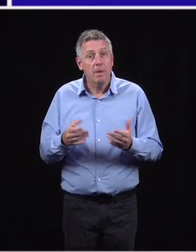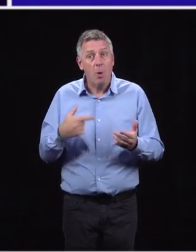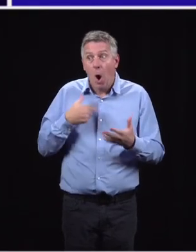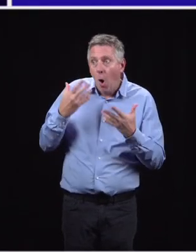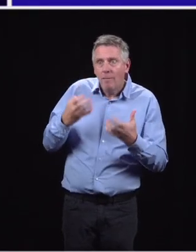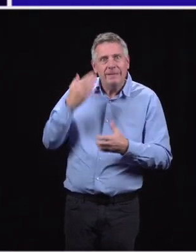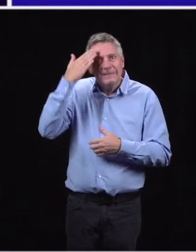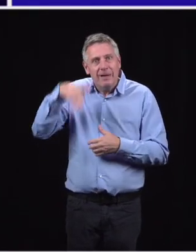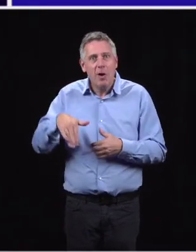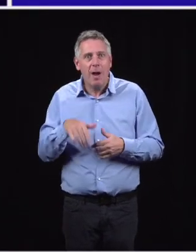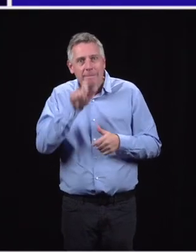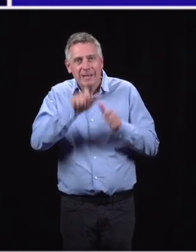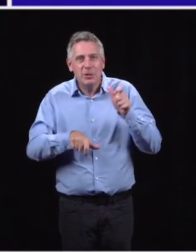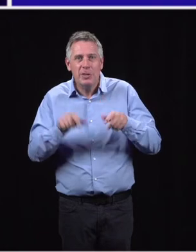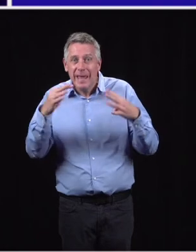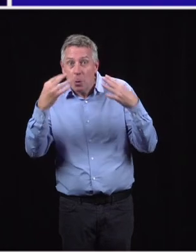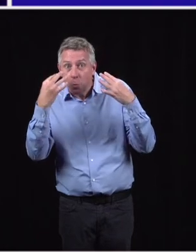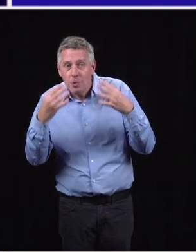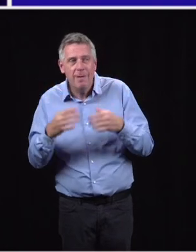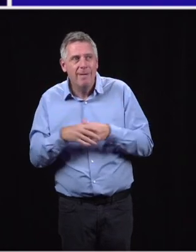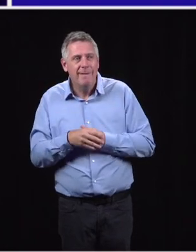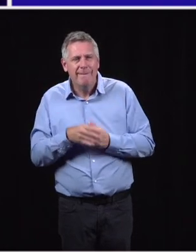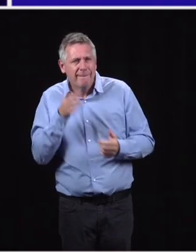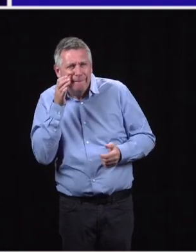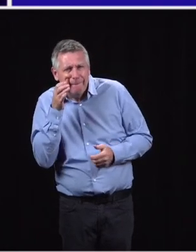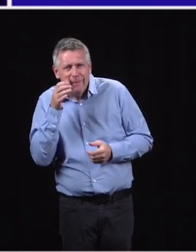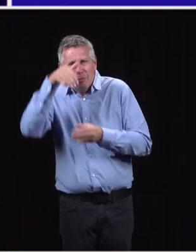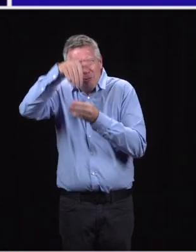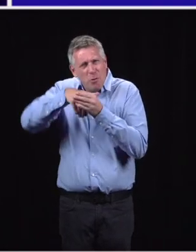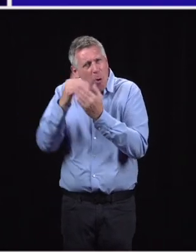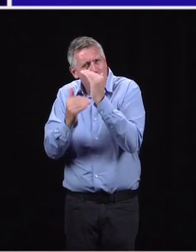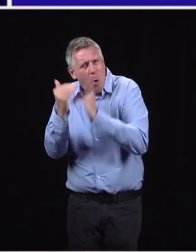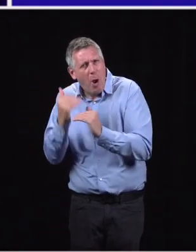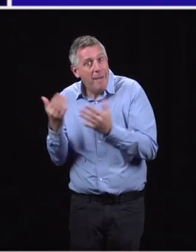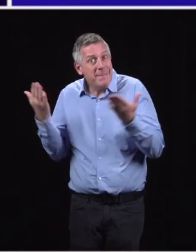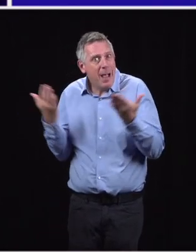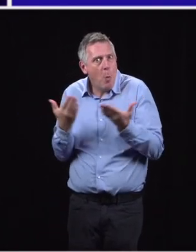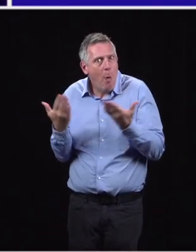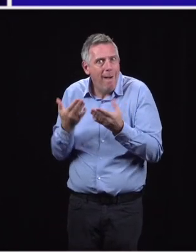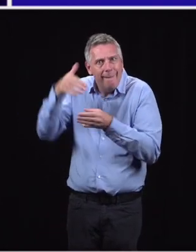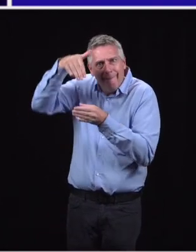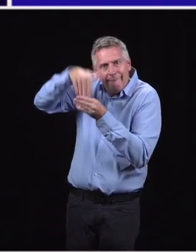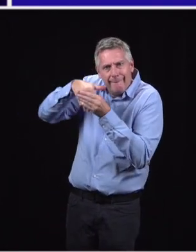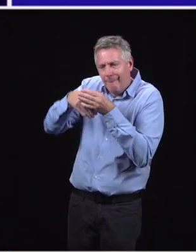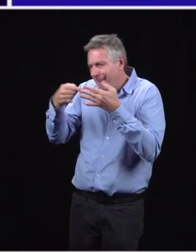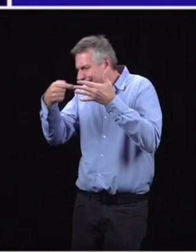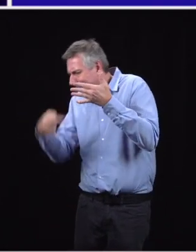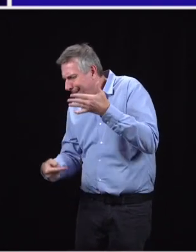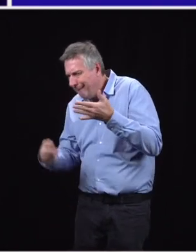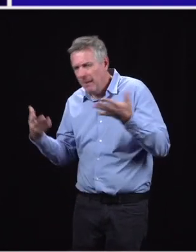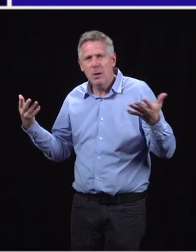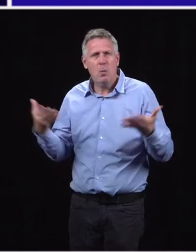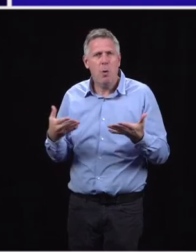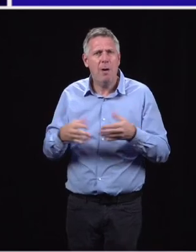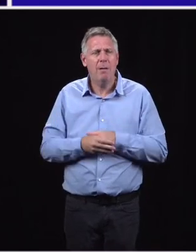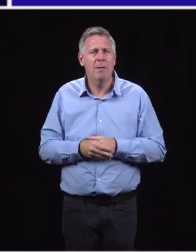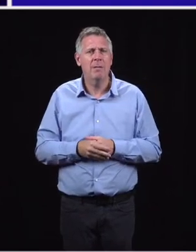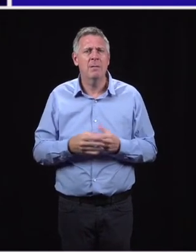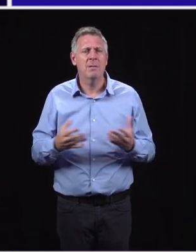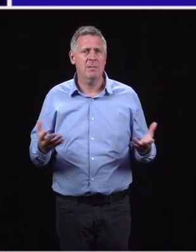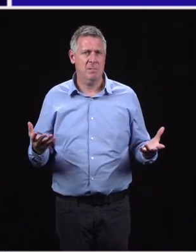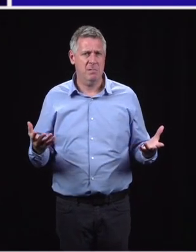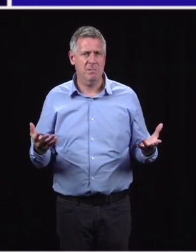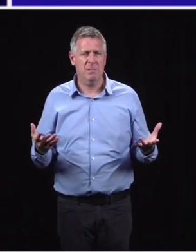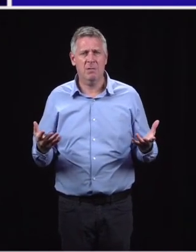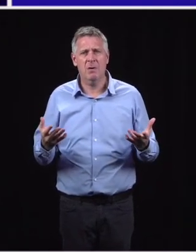et qui nous regardent aussi probablement qu'est-ce qu'il y a dans ce programme et est-ce qu'ils peuvent quel que soit d'ailleurs leur handicap